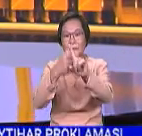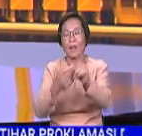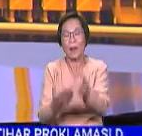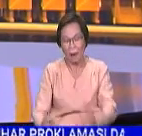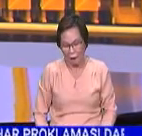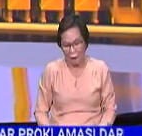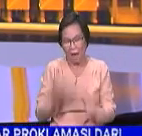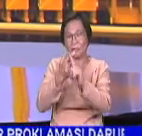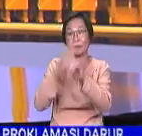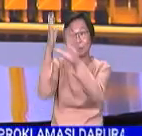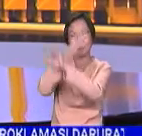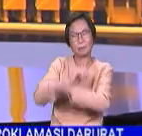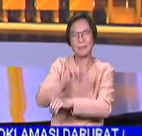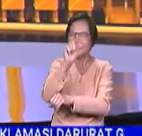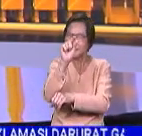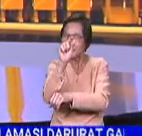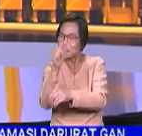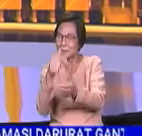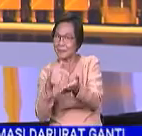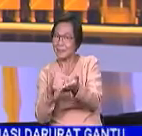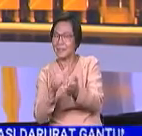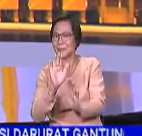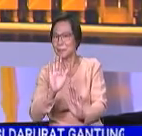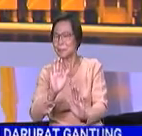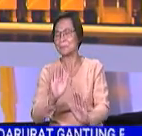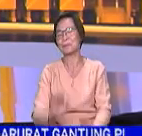bumi kenyalang seketika nanti